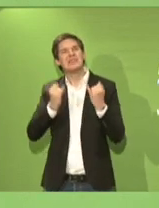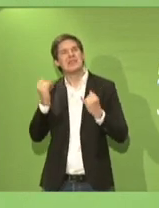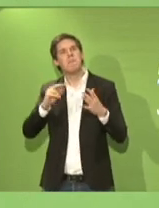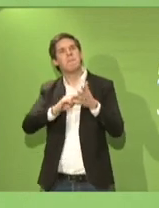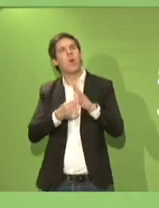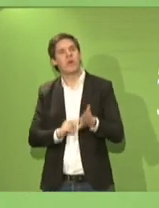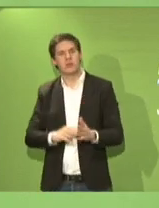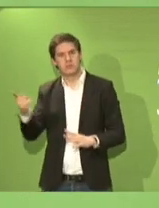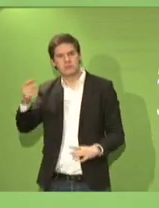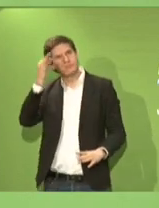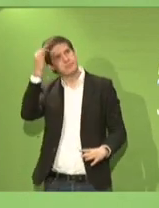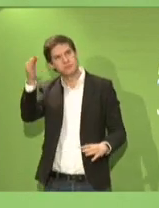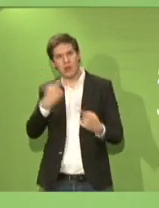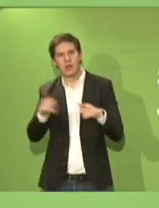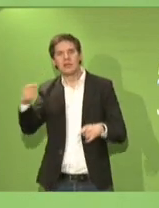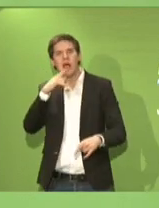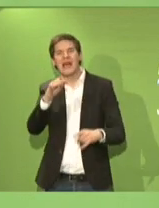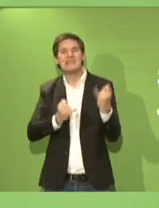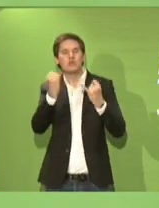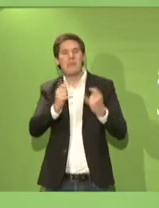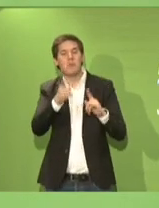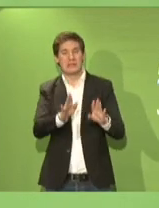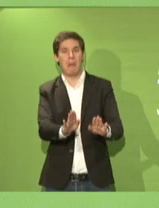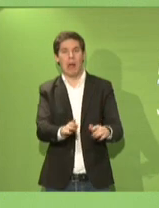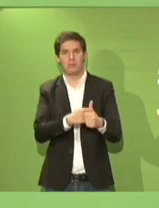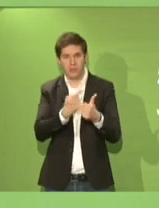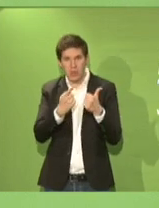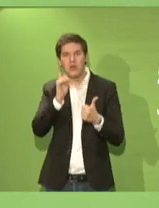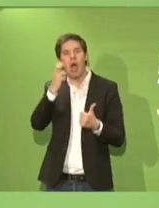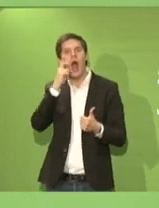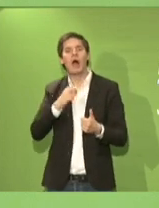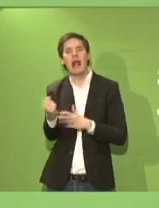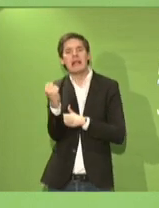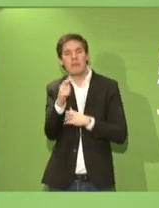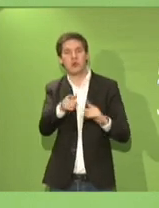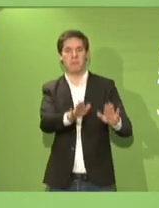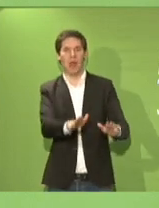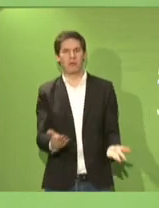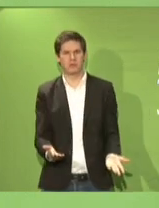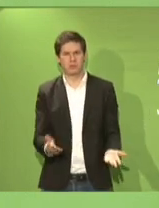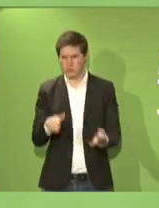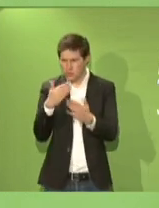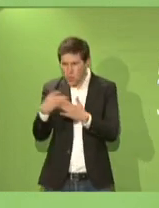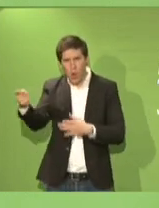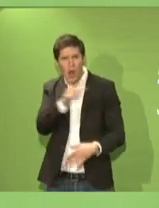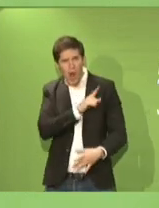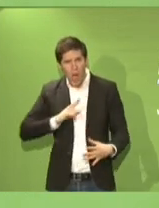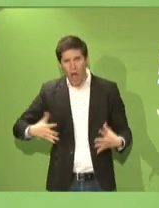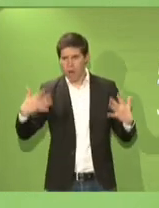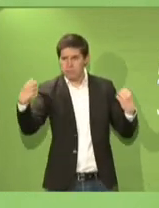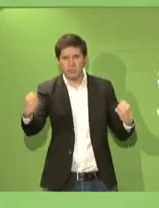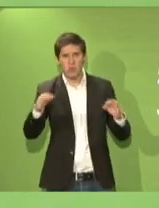heißen Bestandsschutz für die Industrie und Bestandsschutz für die alten Energien. Das ist kein nachhaltiges Konzept, das ist